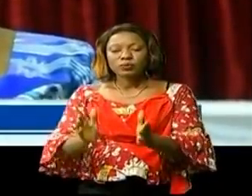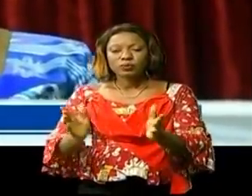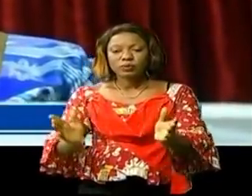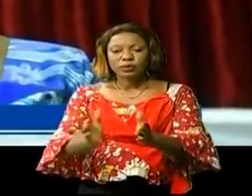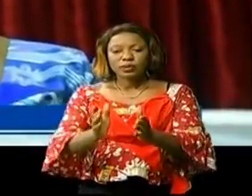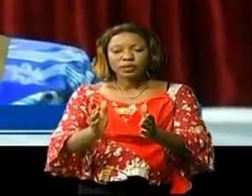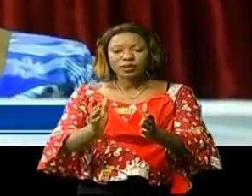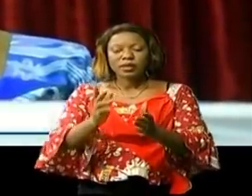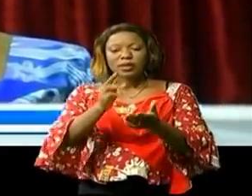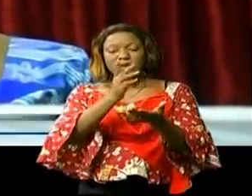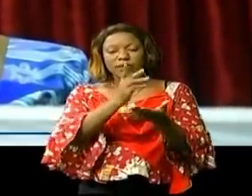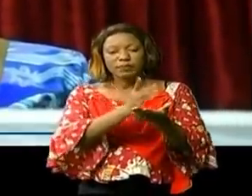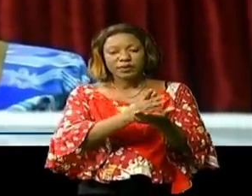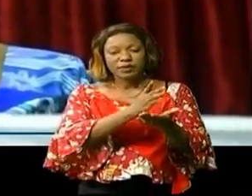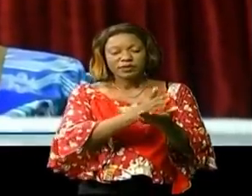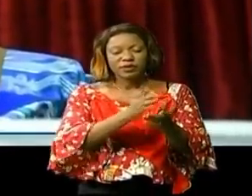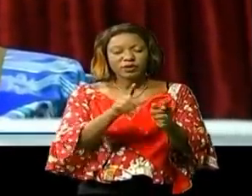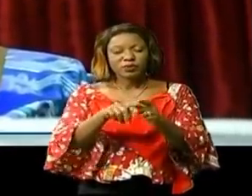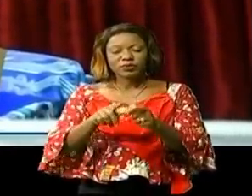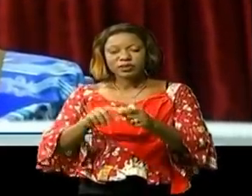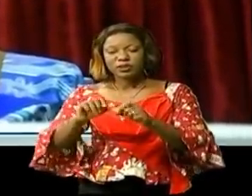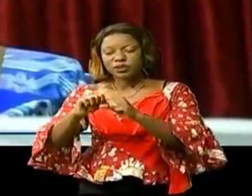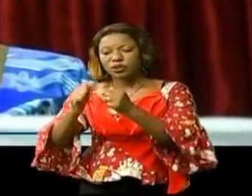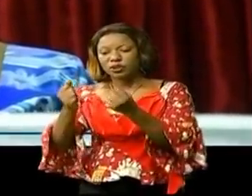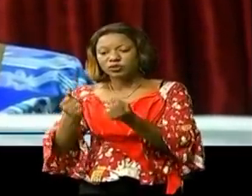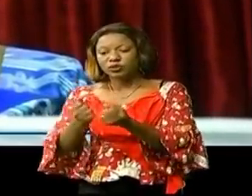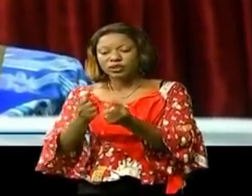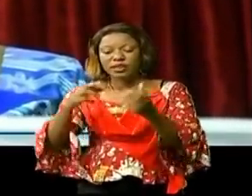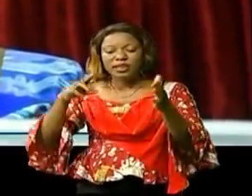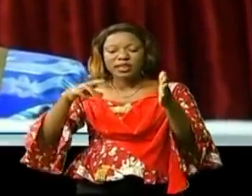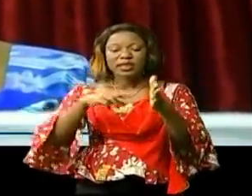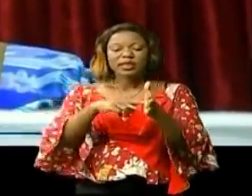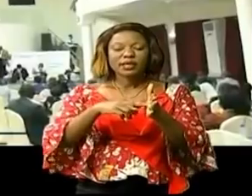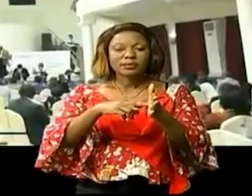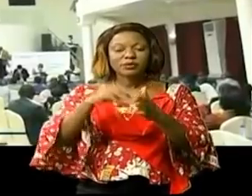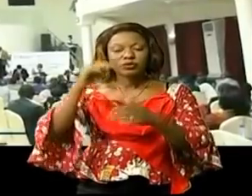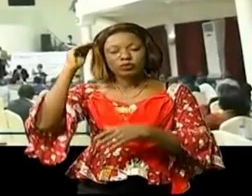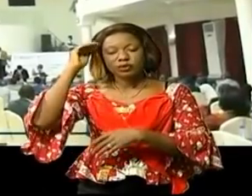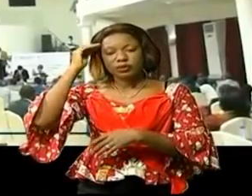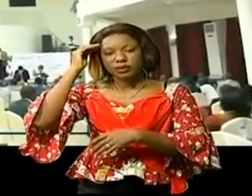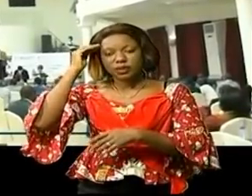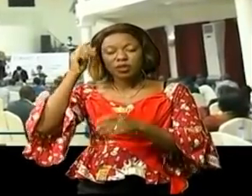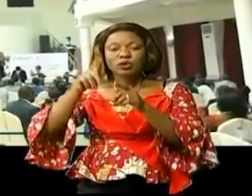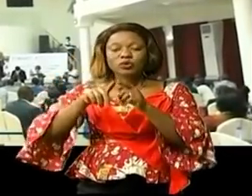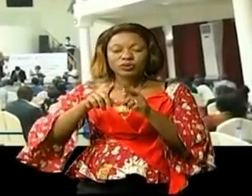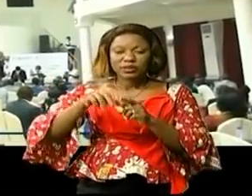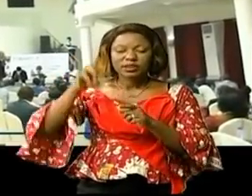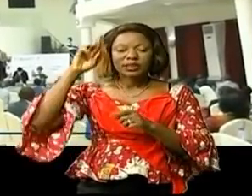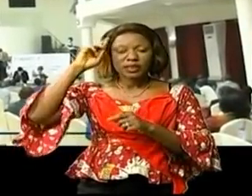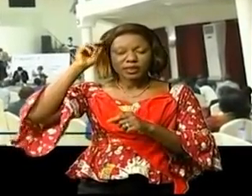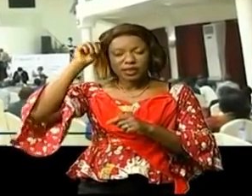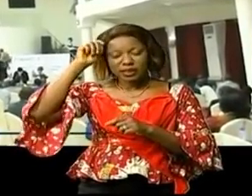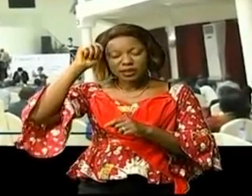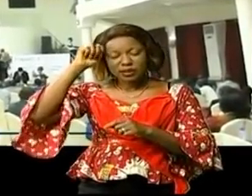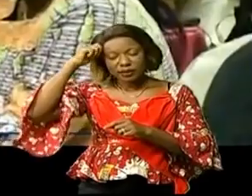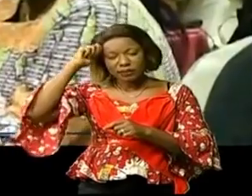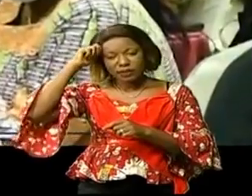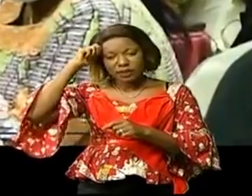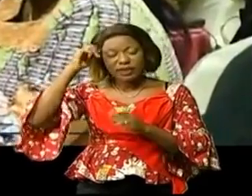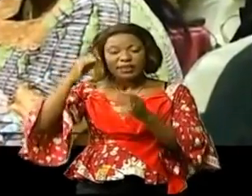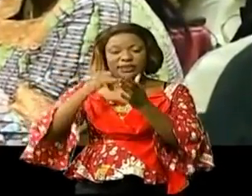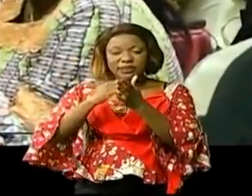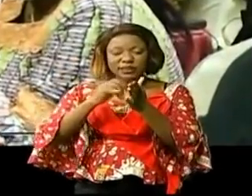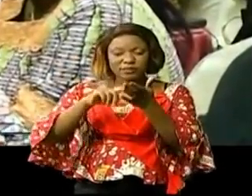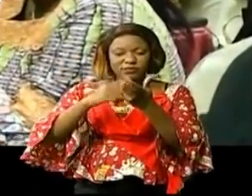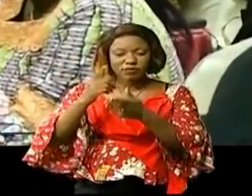privé et des entreprises dans la riposte au VIH. Il a rappelé le contexte dans lequel se tient cette sixième édition